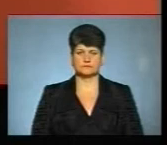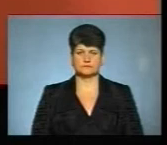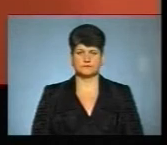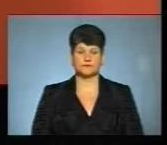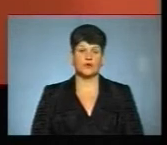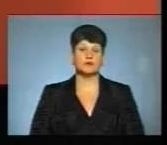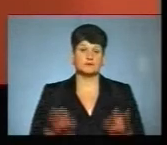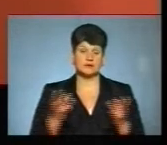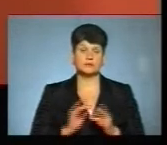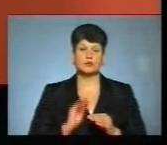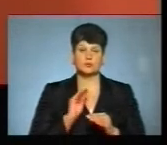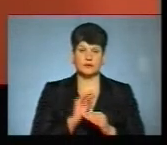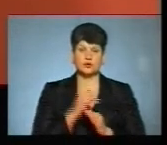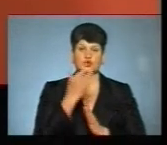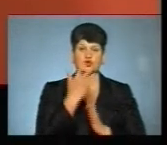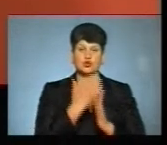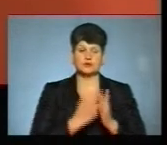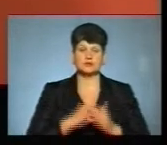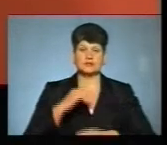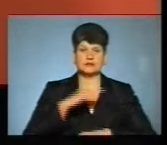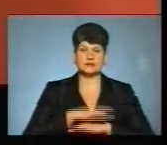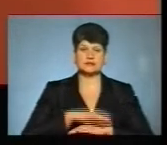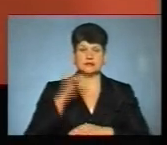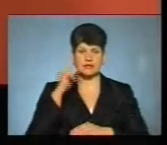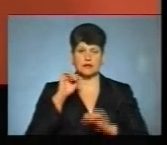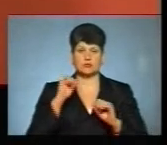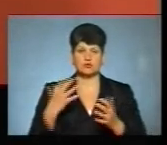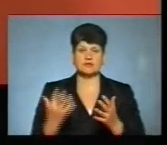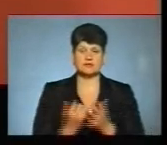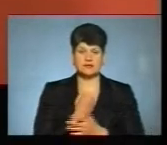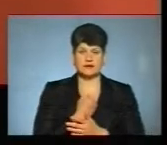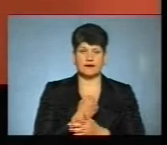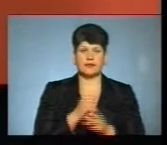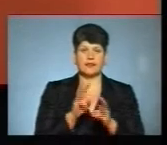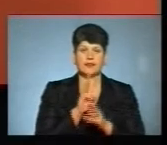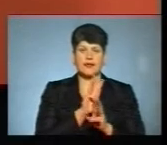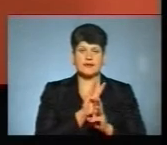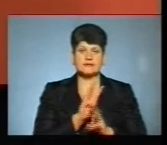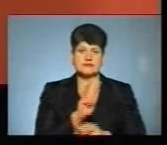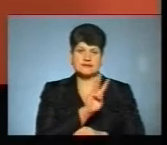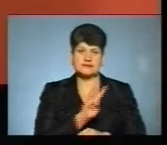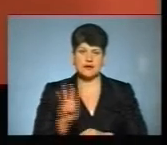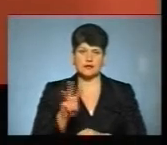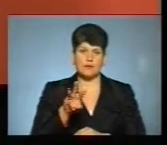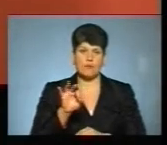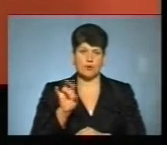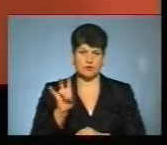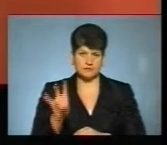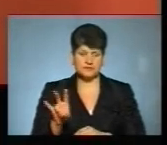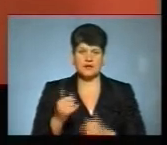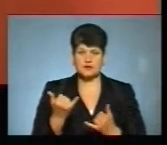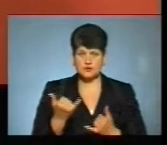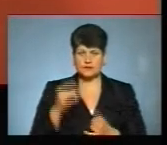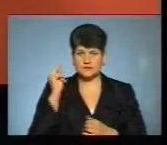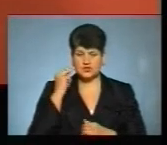Власне, варто додати, що розклад самих занять можна знайти на сайті МОНУ. Я також проходила сьогодні